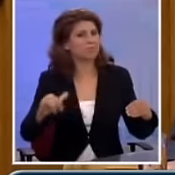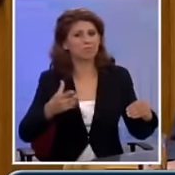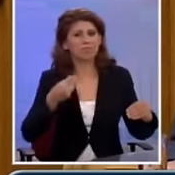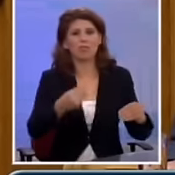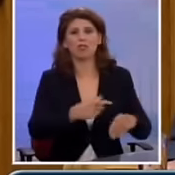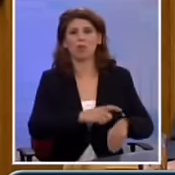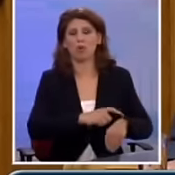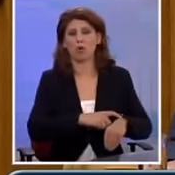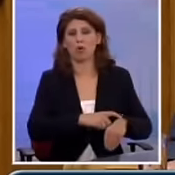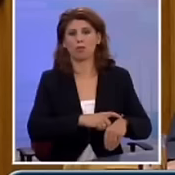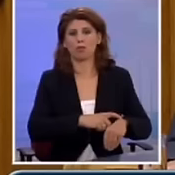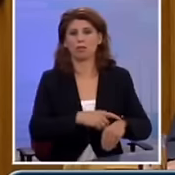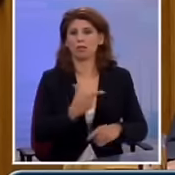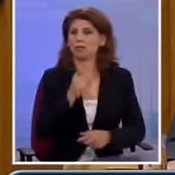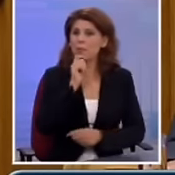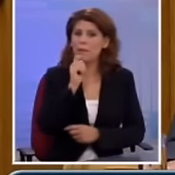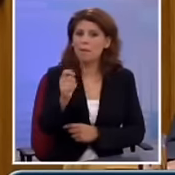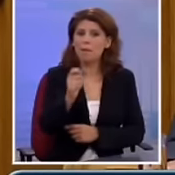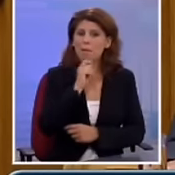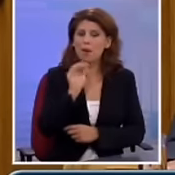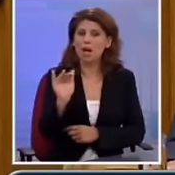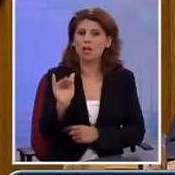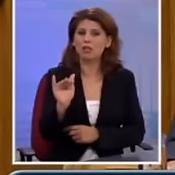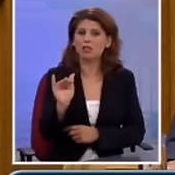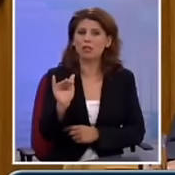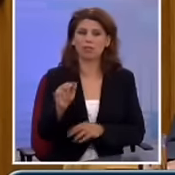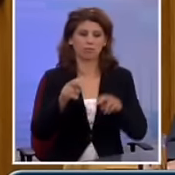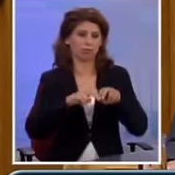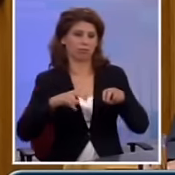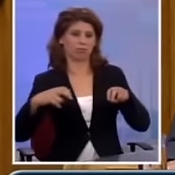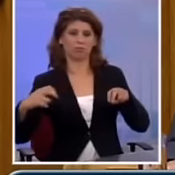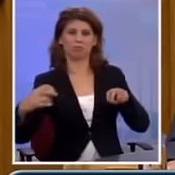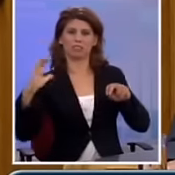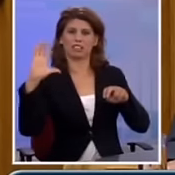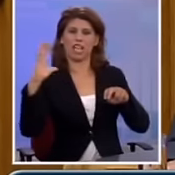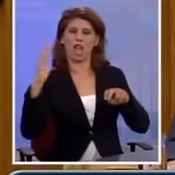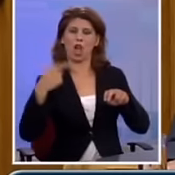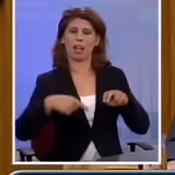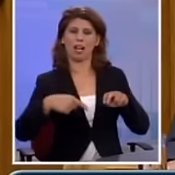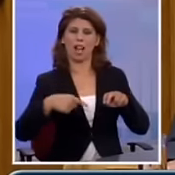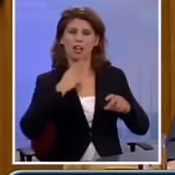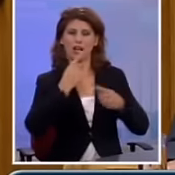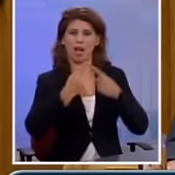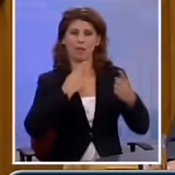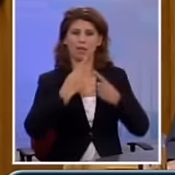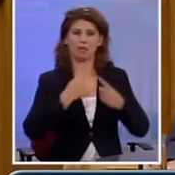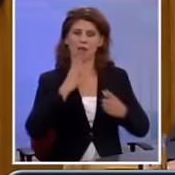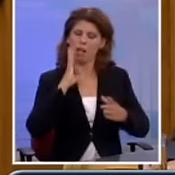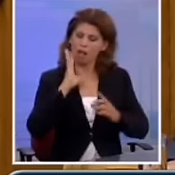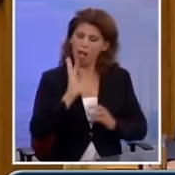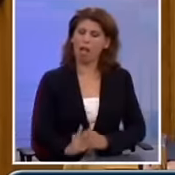ο χρόνος, το μικρόφωνο, τα πάνελ και η αυθεντική εκπροσώπηση μέσα σε